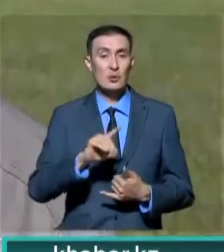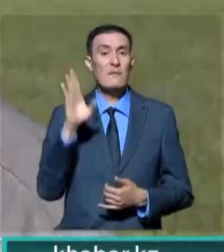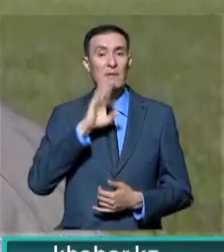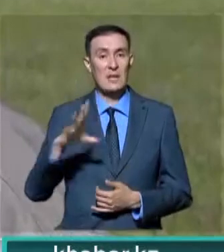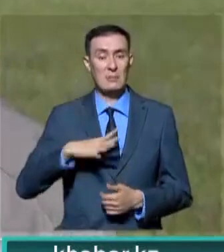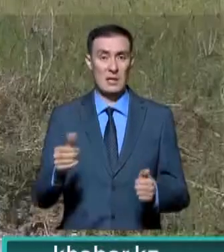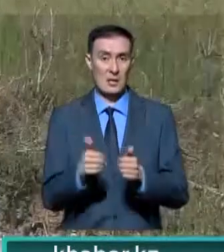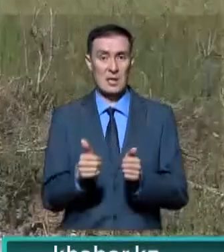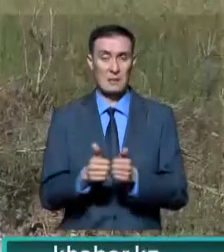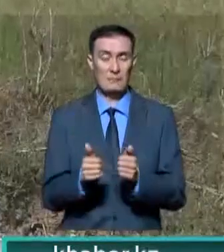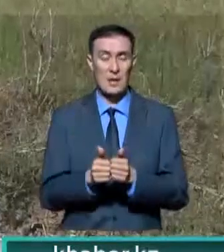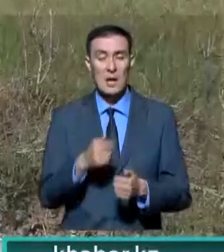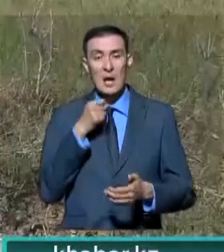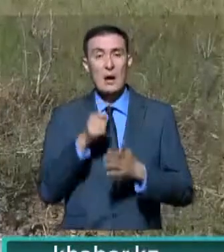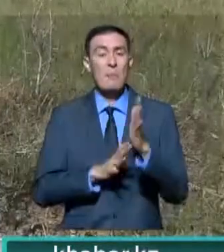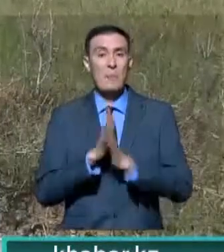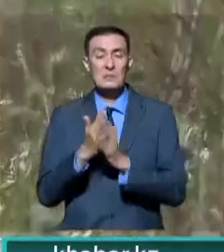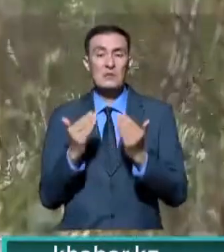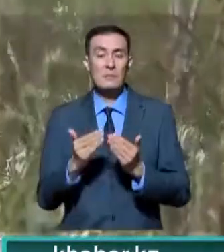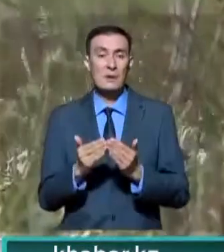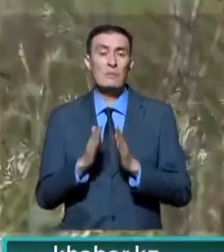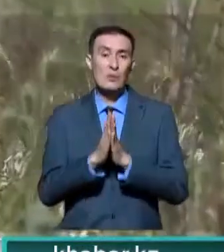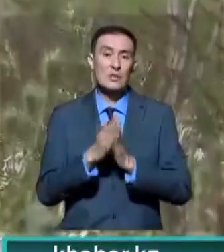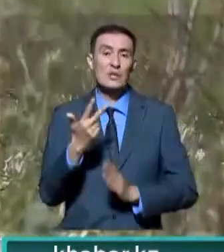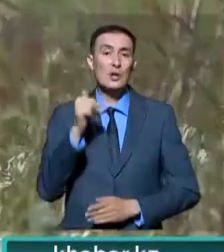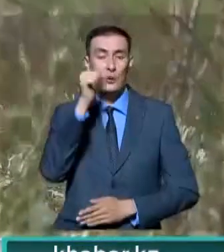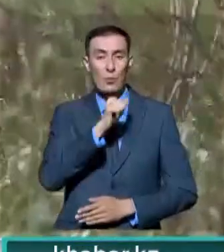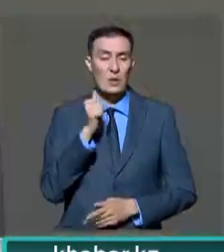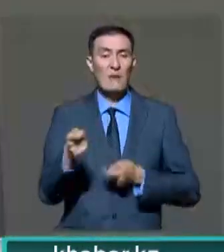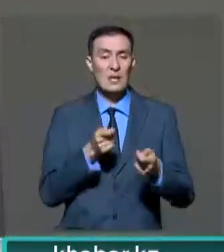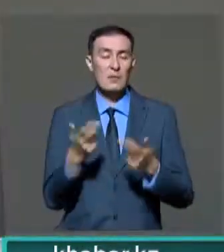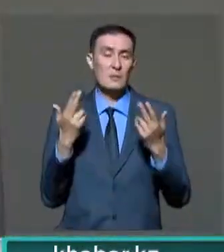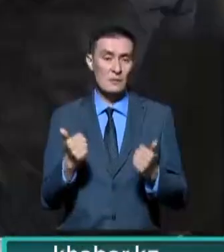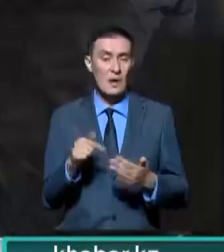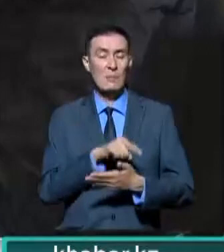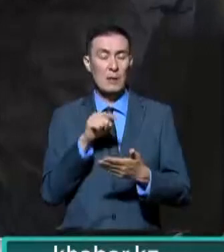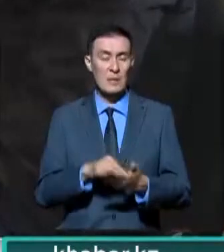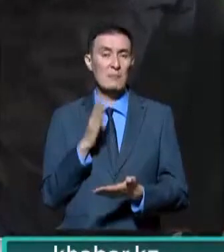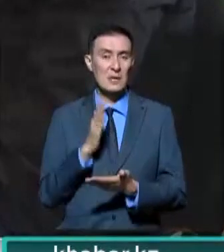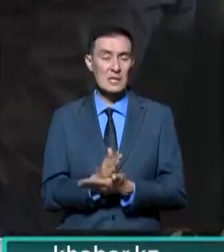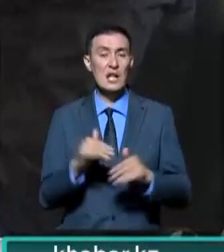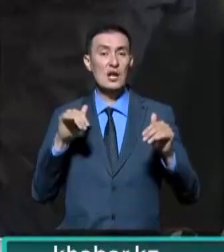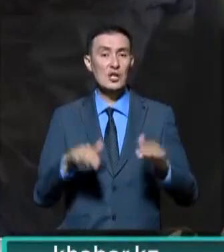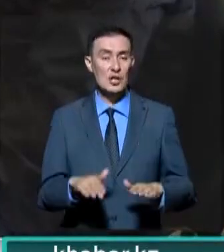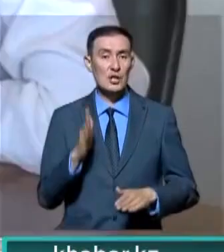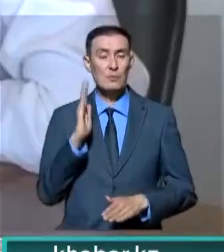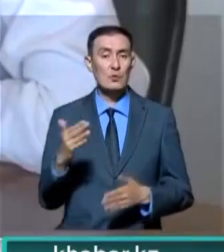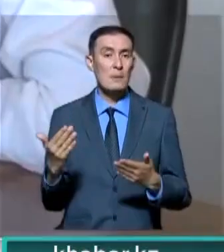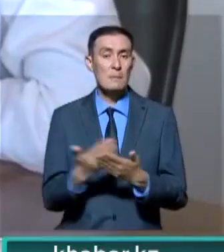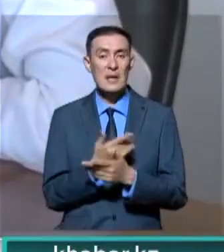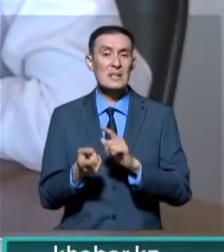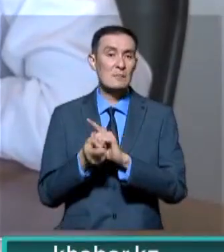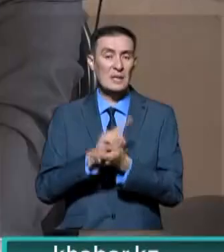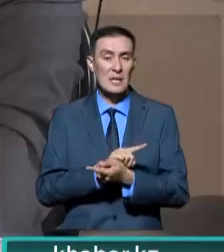была поблизости. Пастбище выпрашивает Темреш Макаров уже 3 года. В акимате признают, проблемы есть. Для ее решения намерены пересмотреть